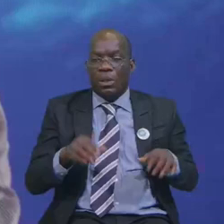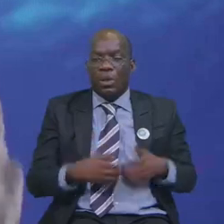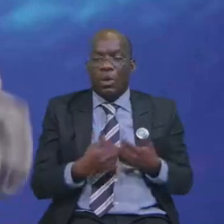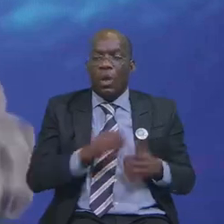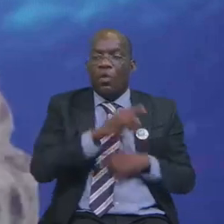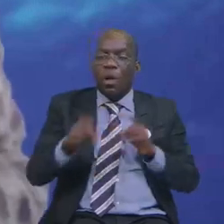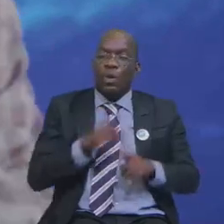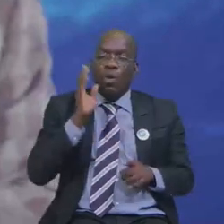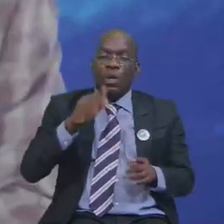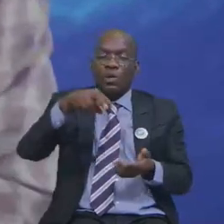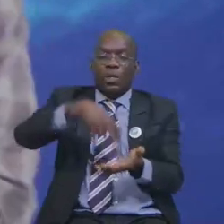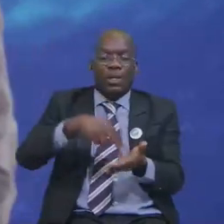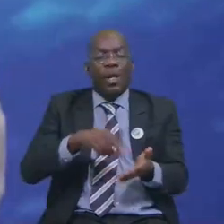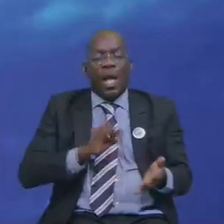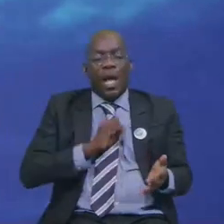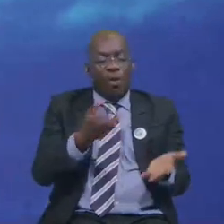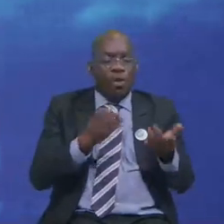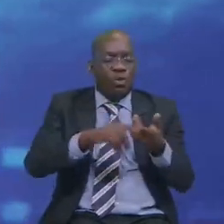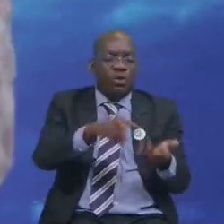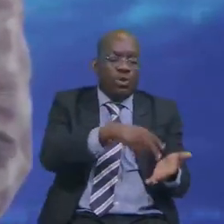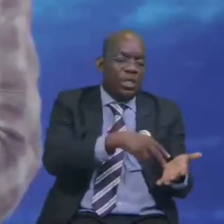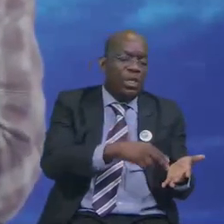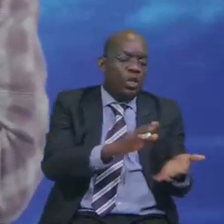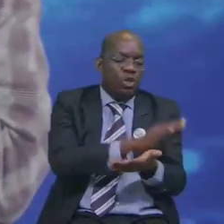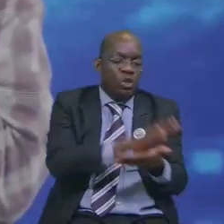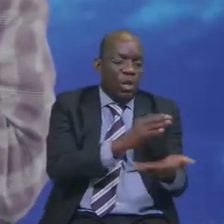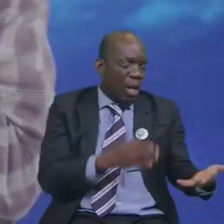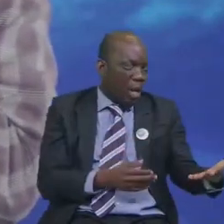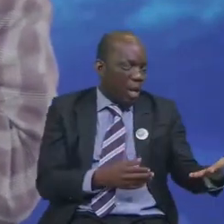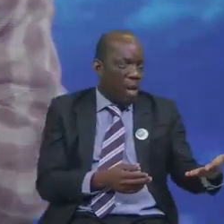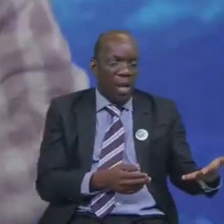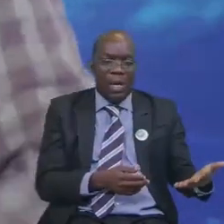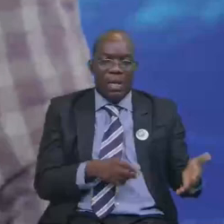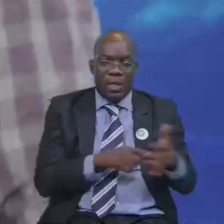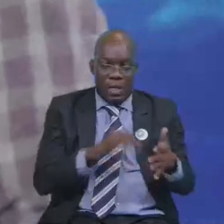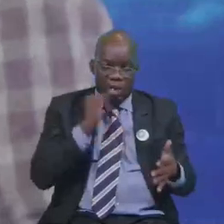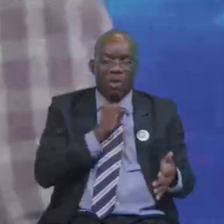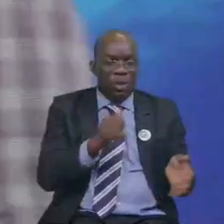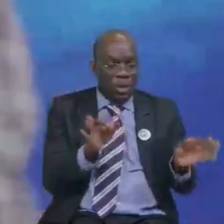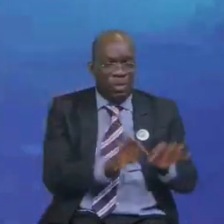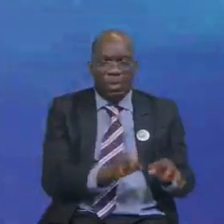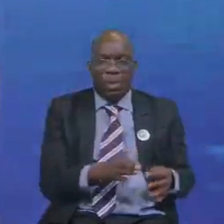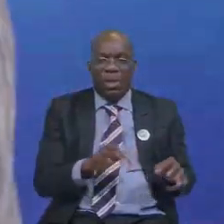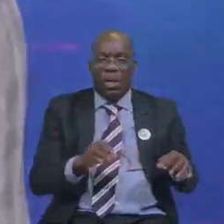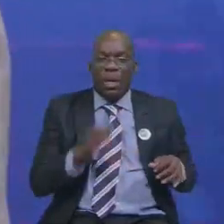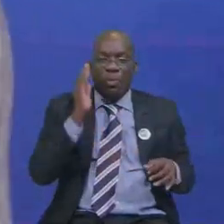non non je viens je viens une heure passée je viens ce que tu veux passer un examen de ce que